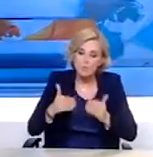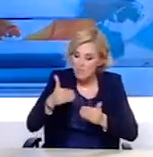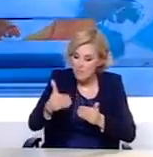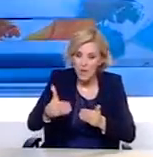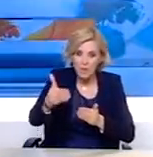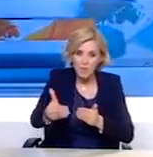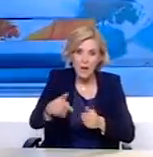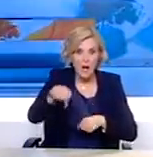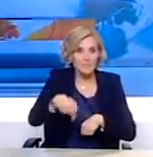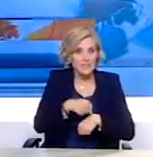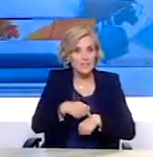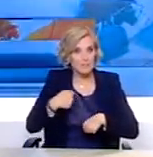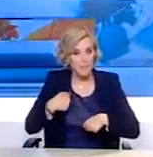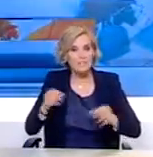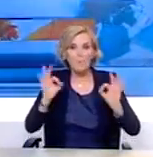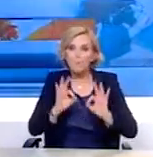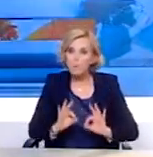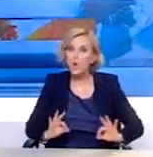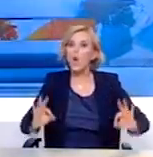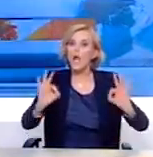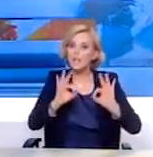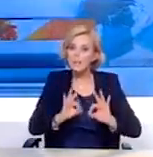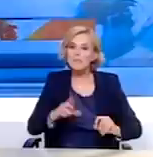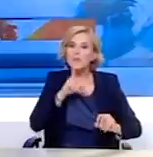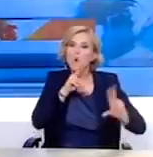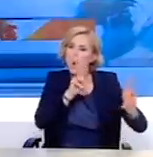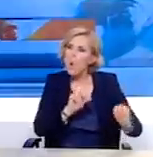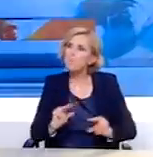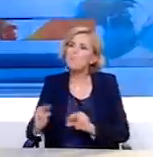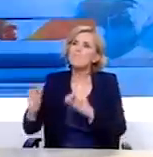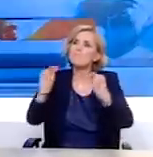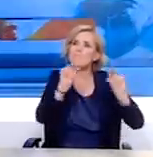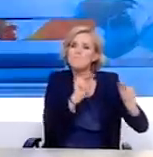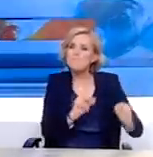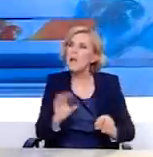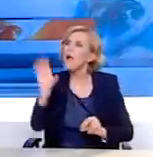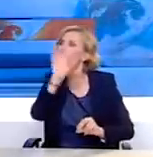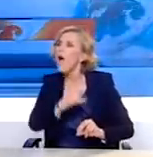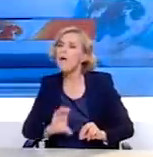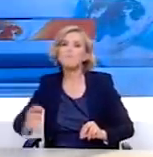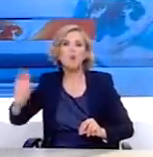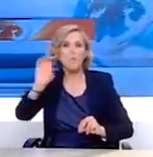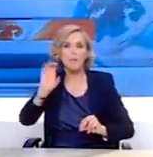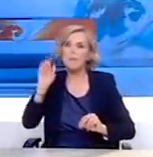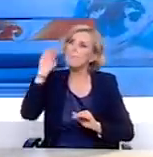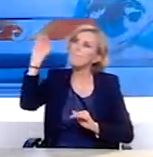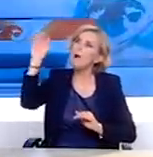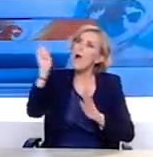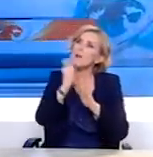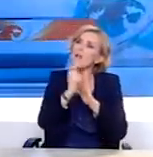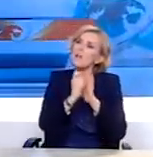γίνεται αυτή την περίοδο και περί τα τέλη Απριλίου όλα τα κράτη υποβάλλουν τις παραγγελίες τους για την